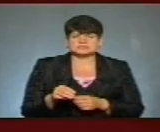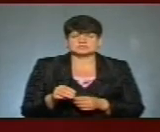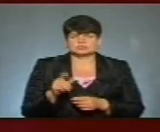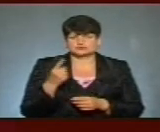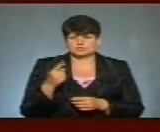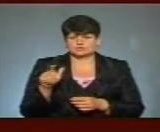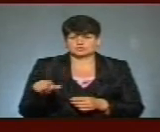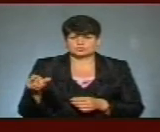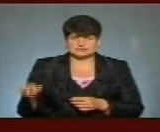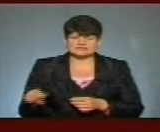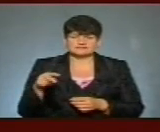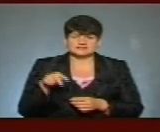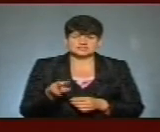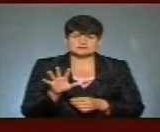людини.